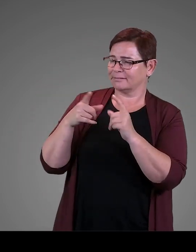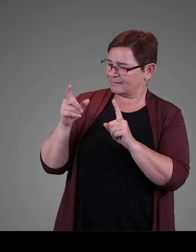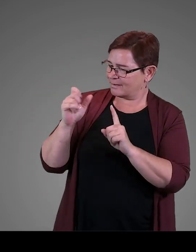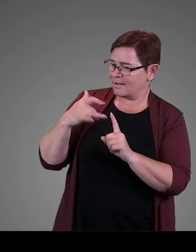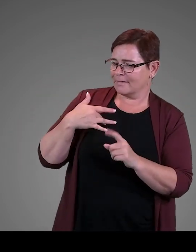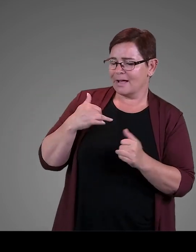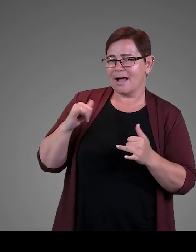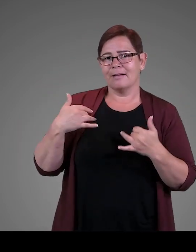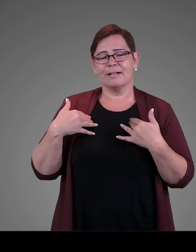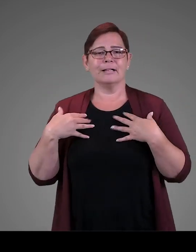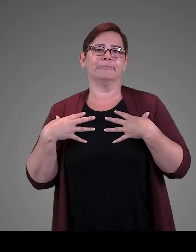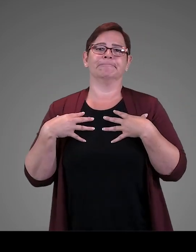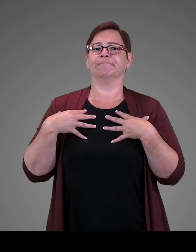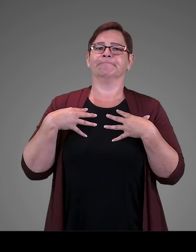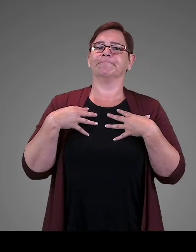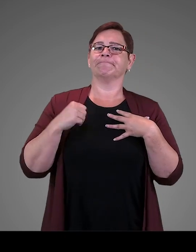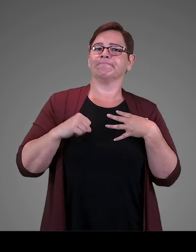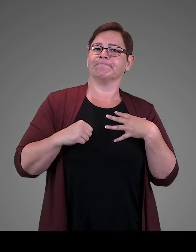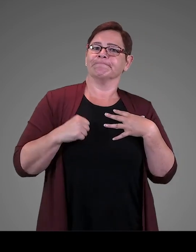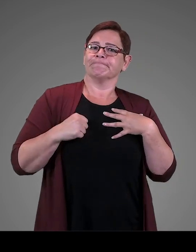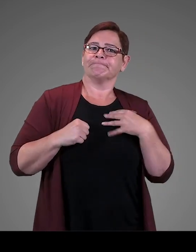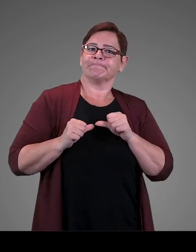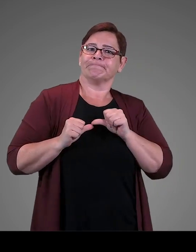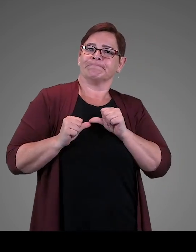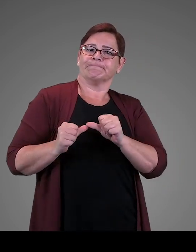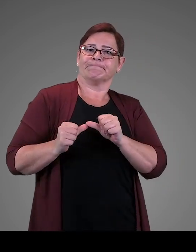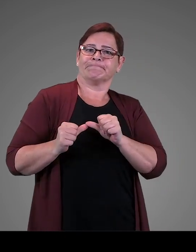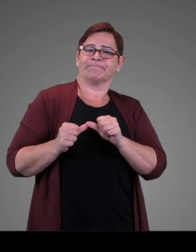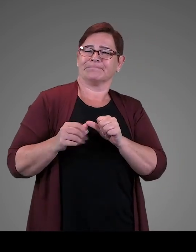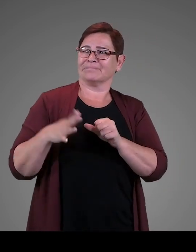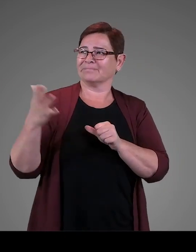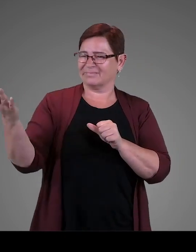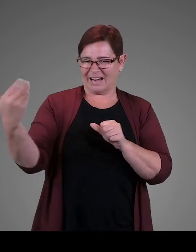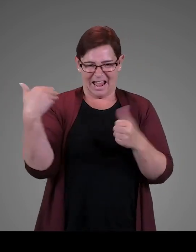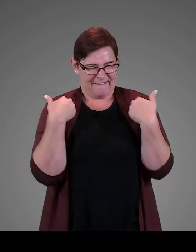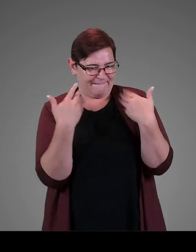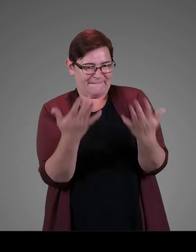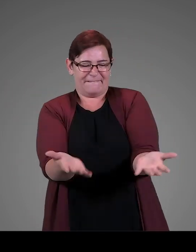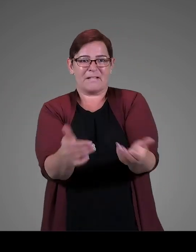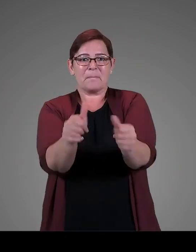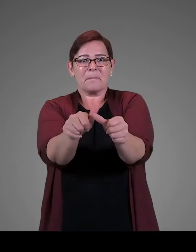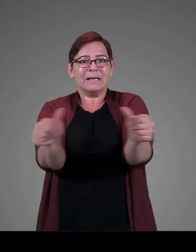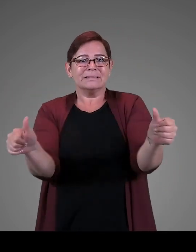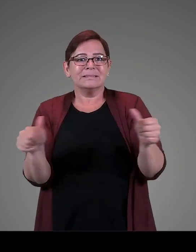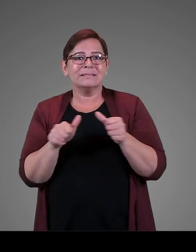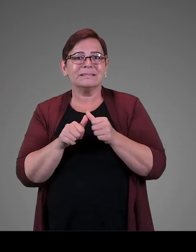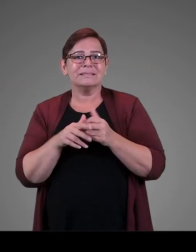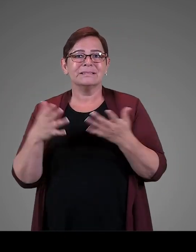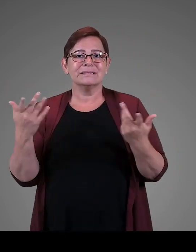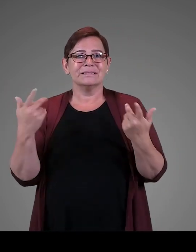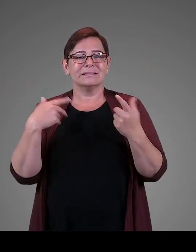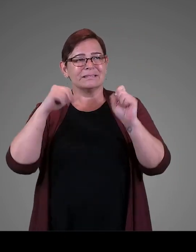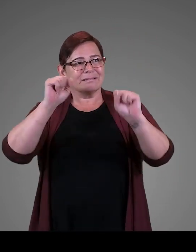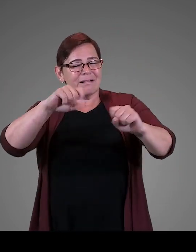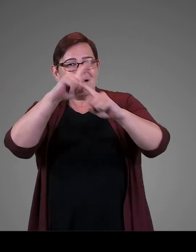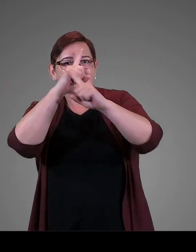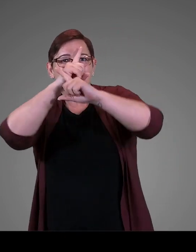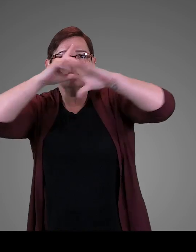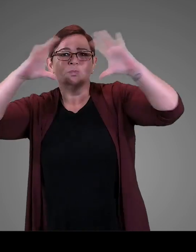peu idéaliste, tu sais, puis ça rejoint un peu ce que tu disais sur